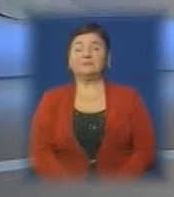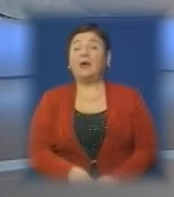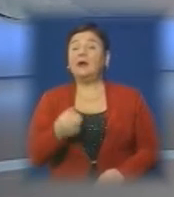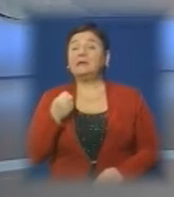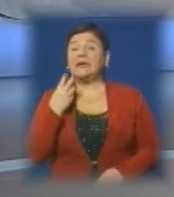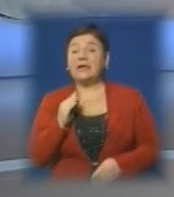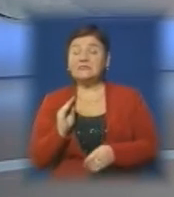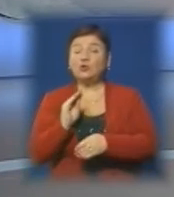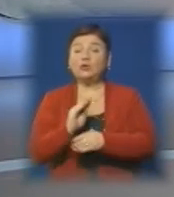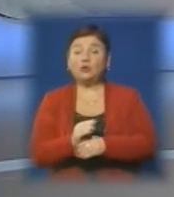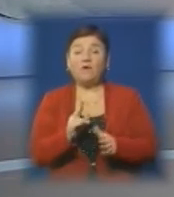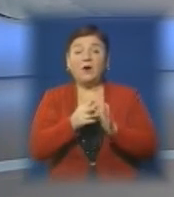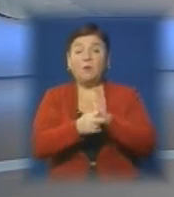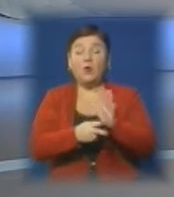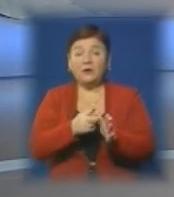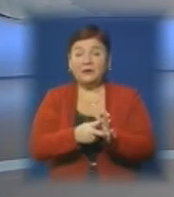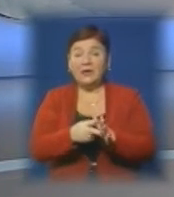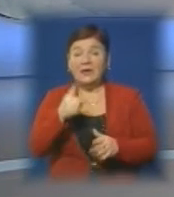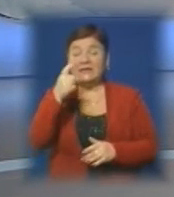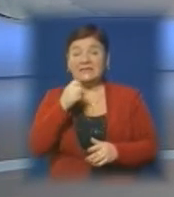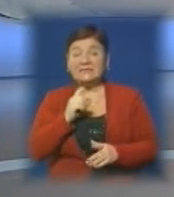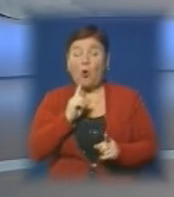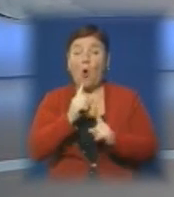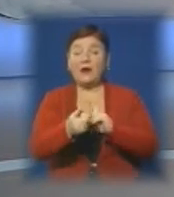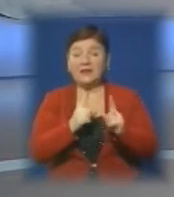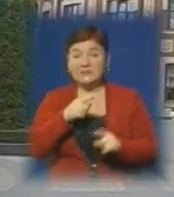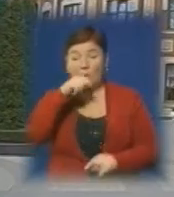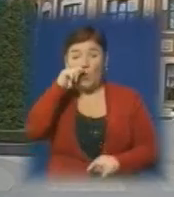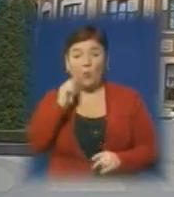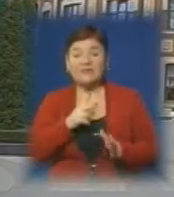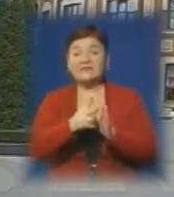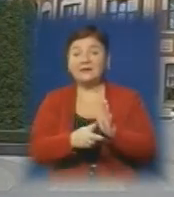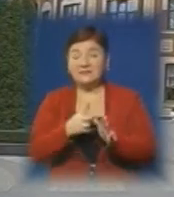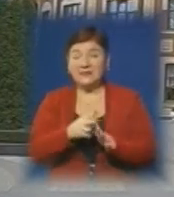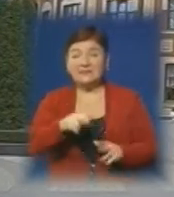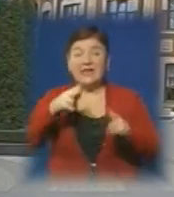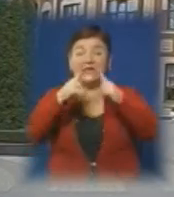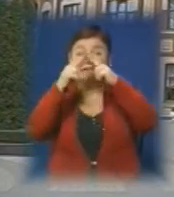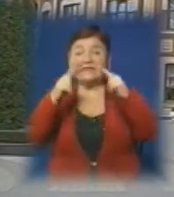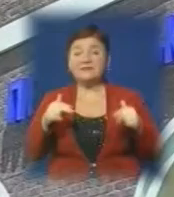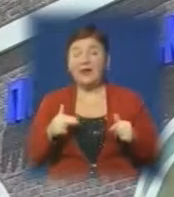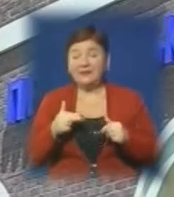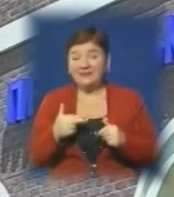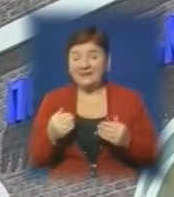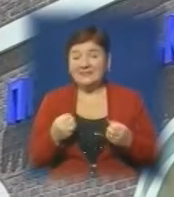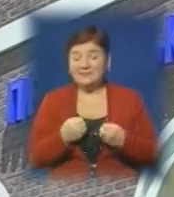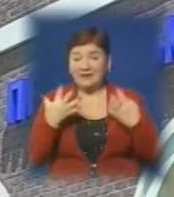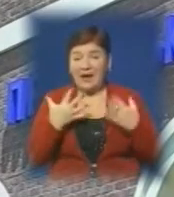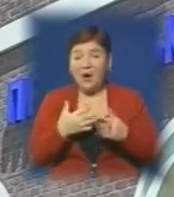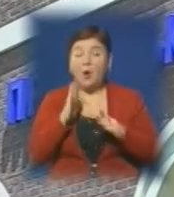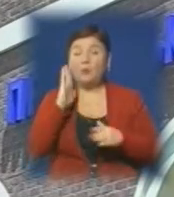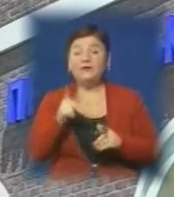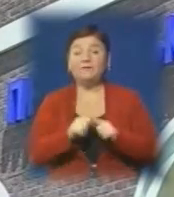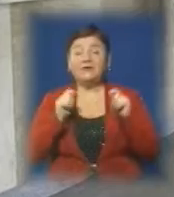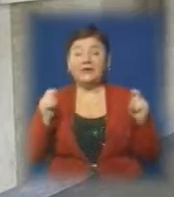13 додаткових потягів на 100 рейсів призначила «Укрзалізниця» на новорічні та різдвяні свята. Незабаром буде відкрито продаж квитків